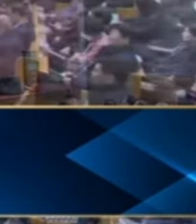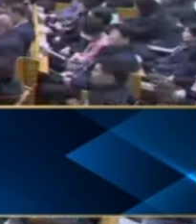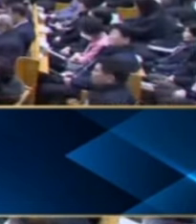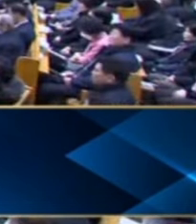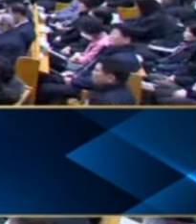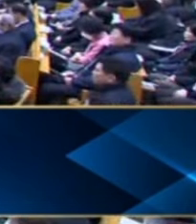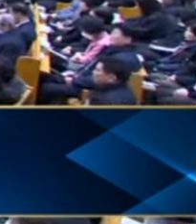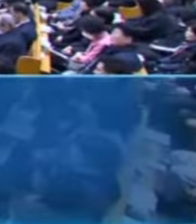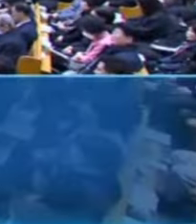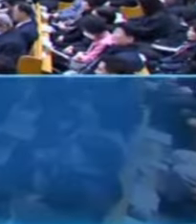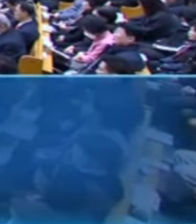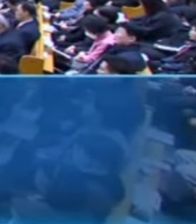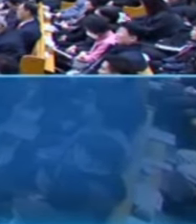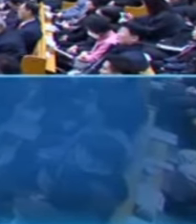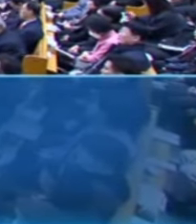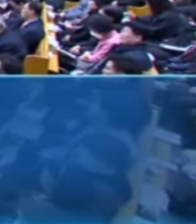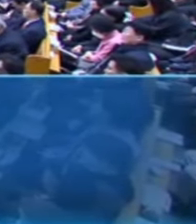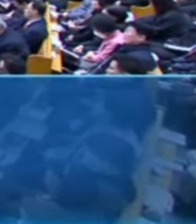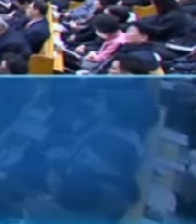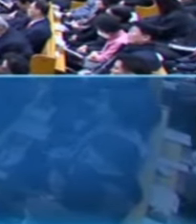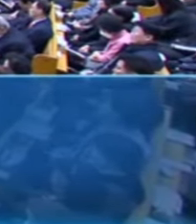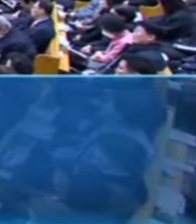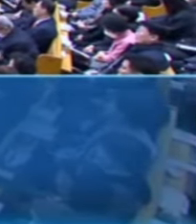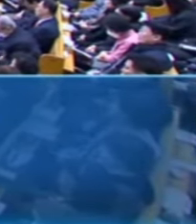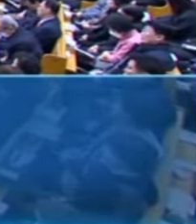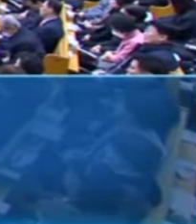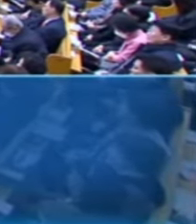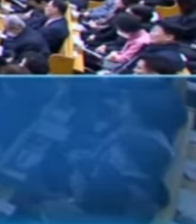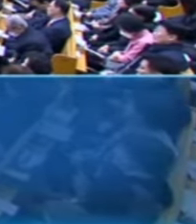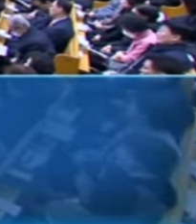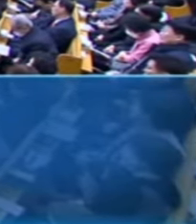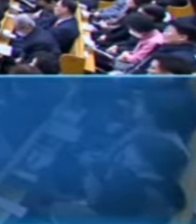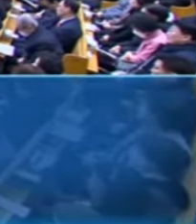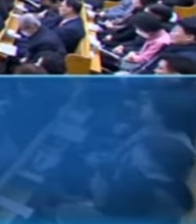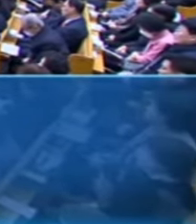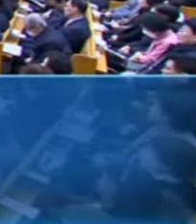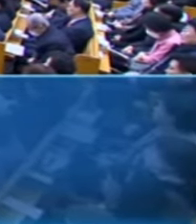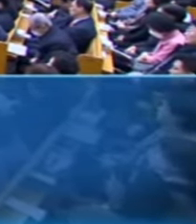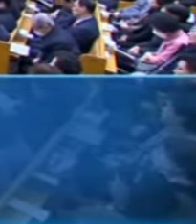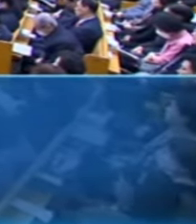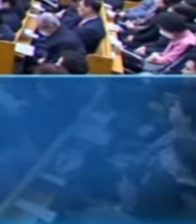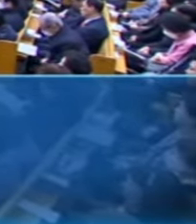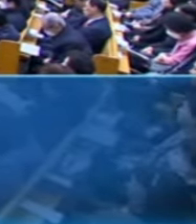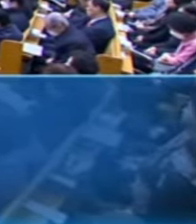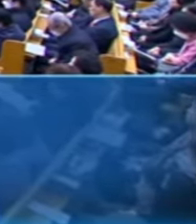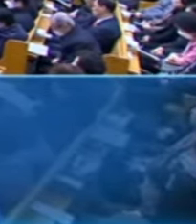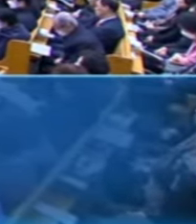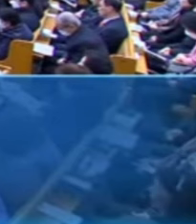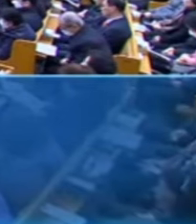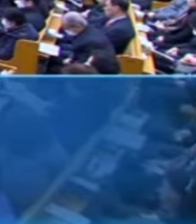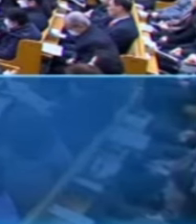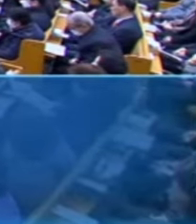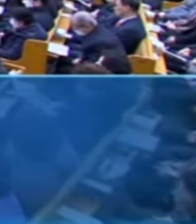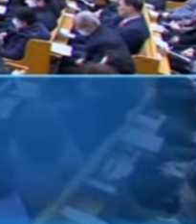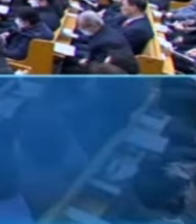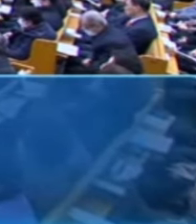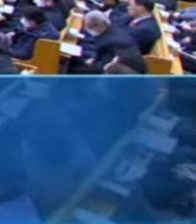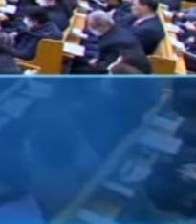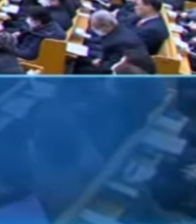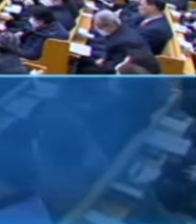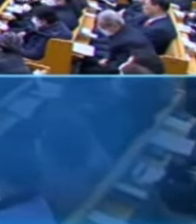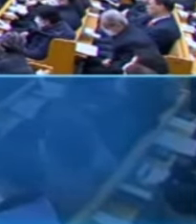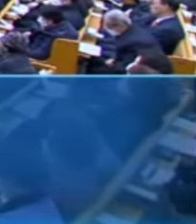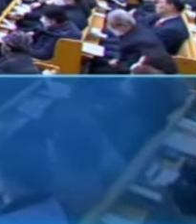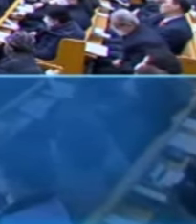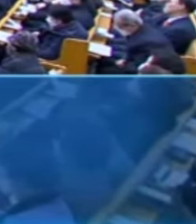1장 30절입니다. 너희보다 먼저 가시는 너희 하나님 여호와 야훼께서 애굽에서 너희를 위하여 너희 목전에서